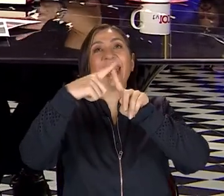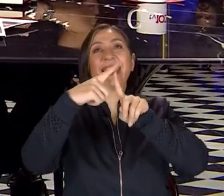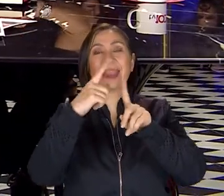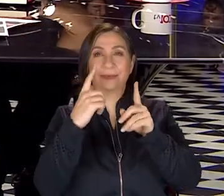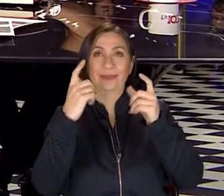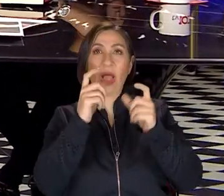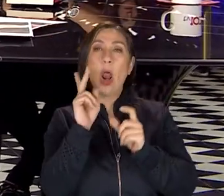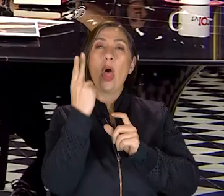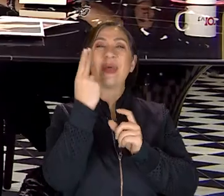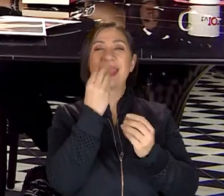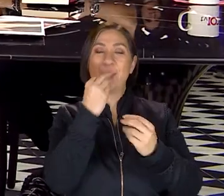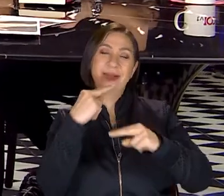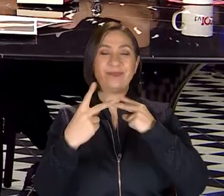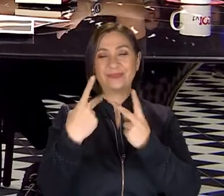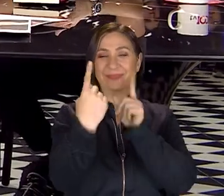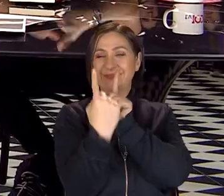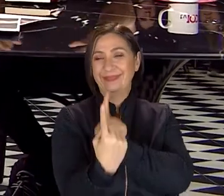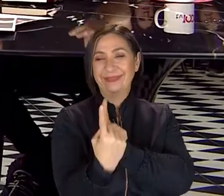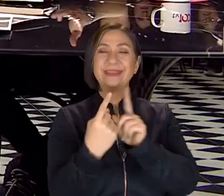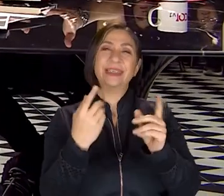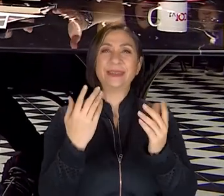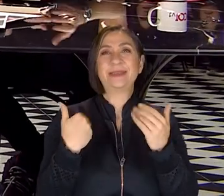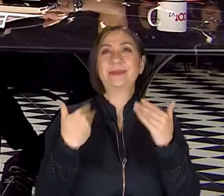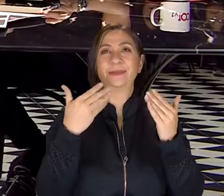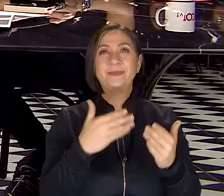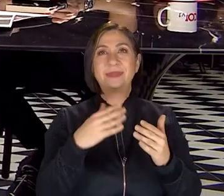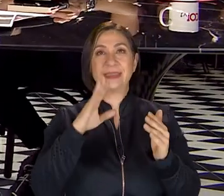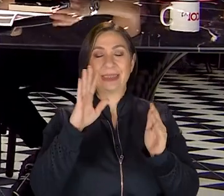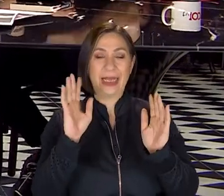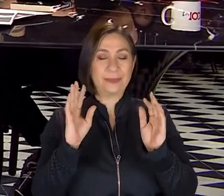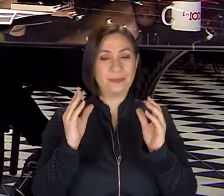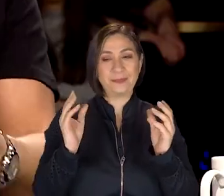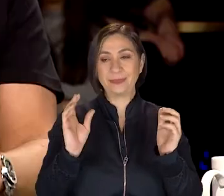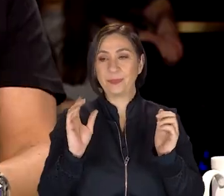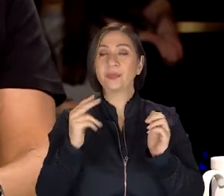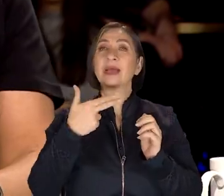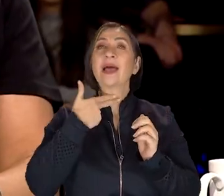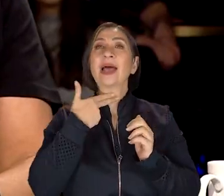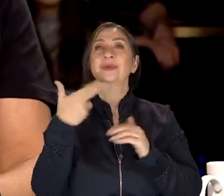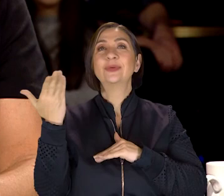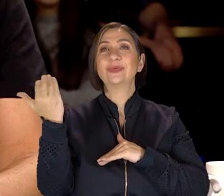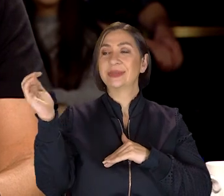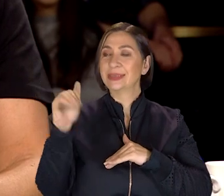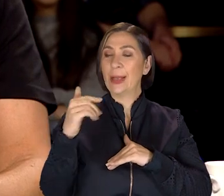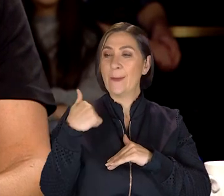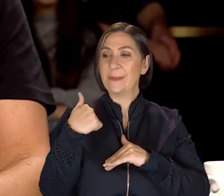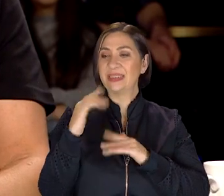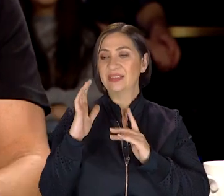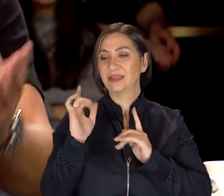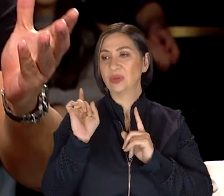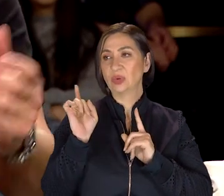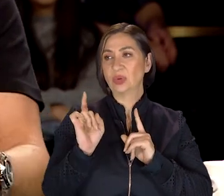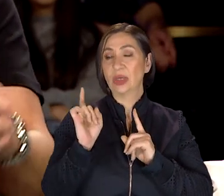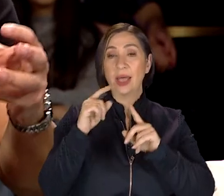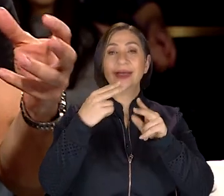yemek yiyoruz. Romantik yemek yiyeceğiz güya. Gittik işte ilk defa İstanbul'dayız. Garson geldi. Ben dedim işte